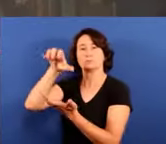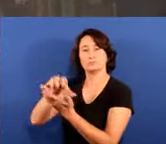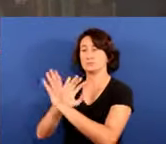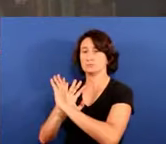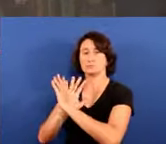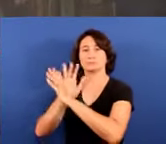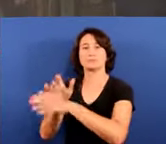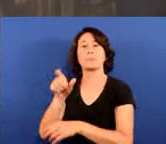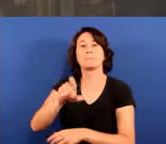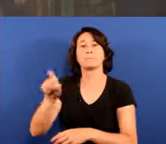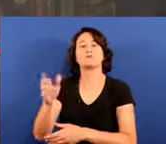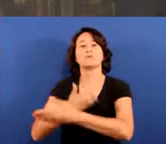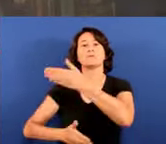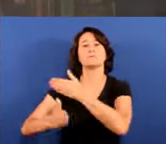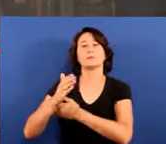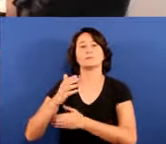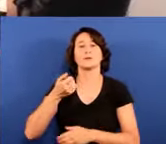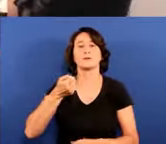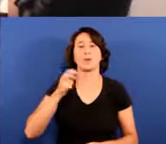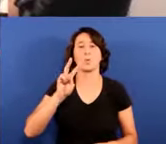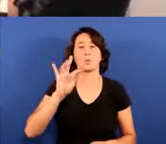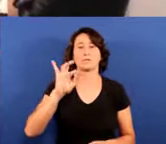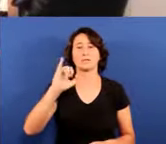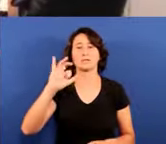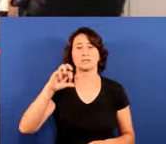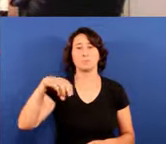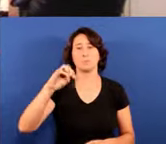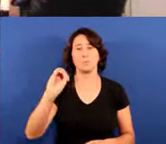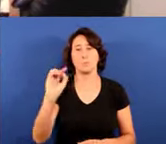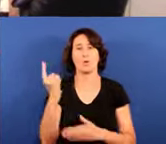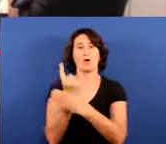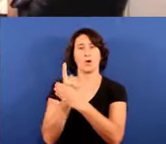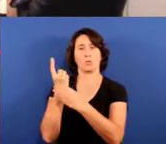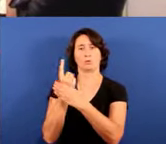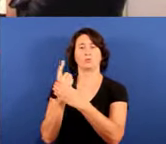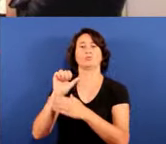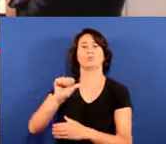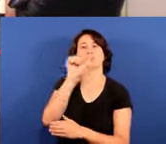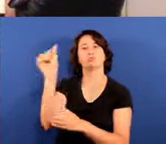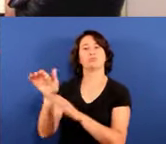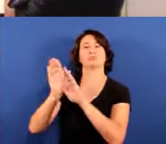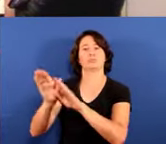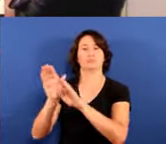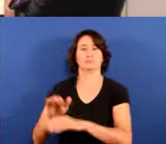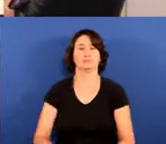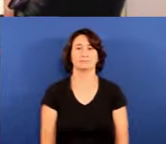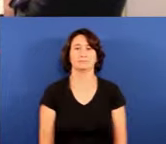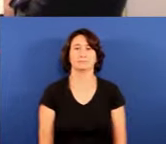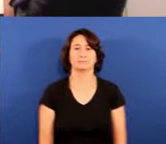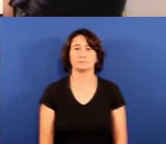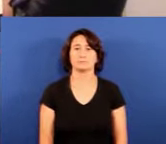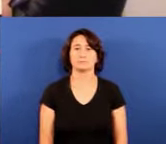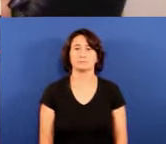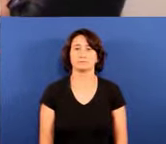informatikoek interesa piztu dute hainbat herritan eta Munduko Bankuan. Herri batzuetan administrazio elektronikoa ezartzeko